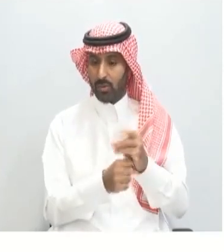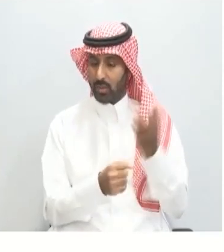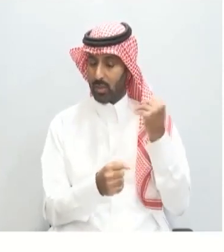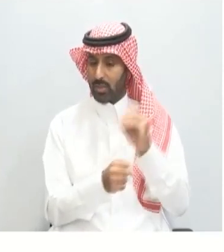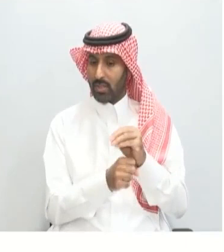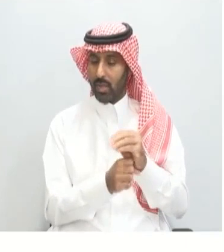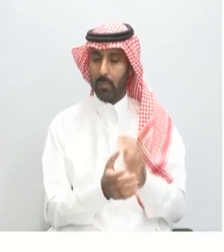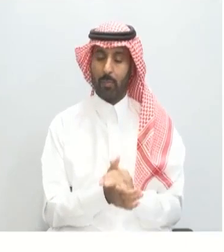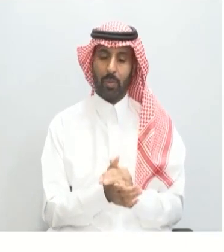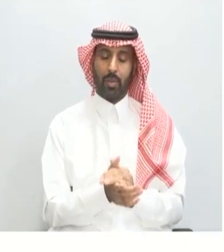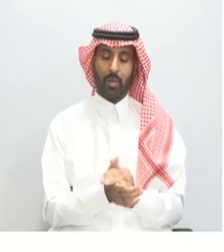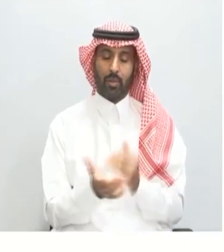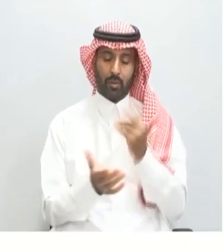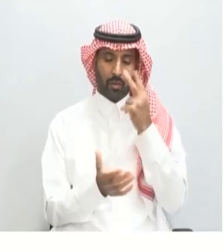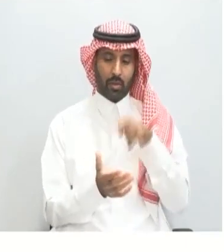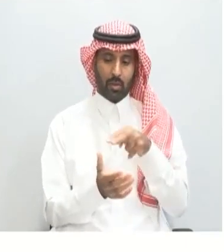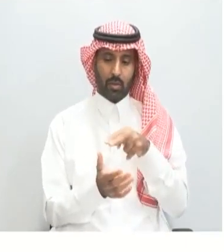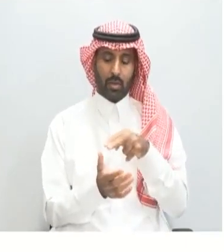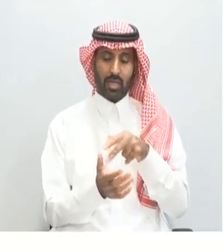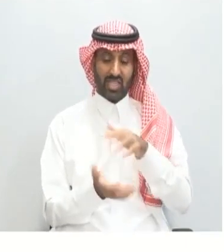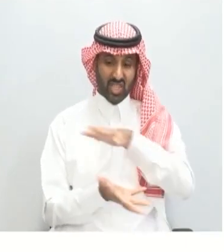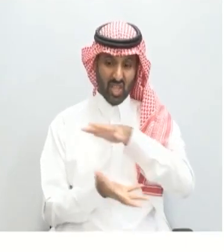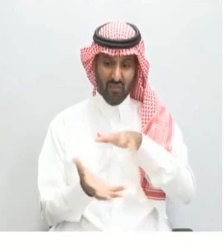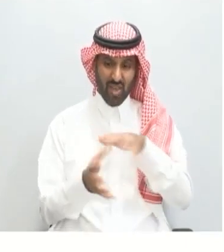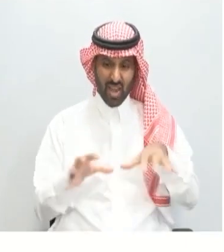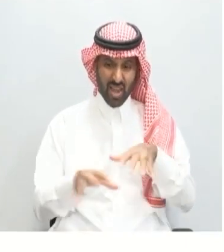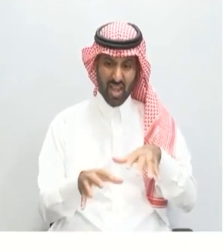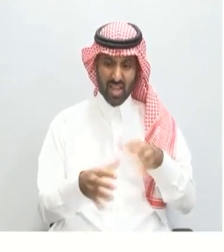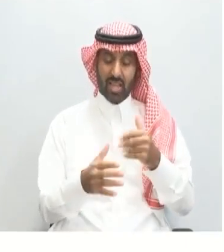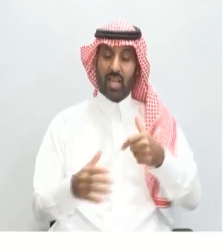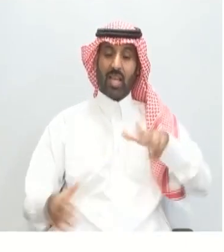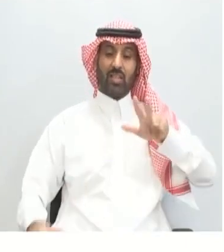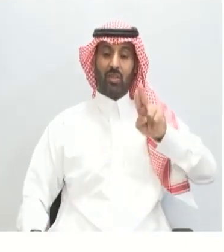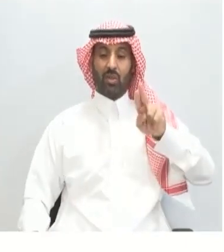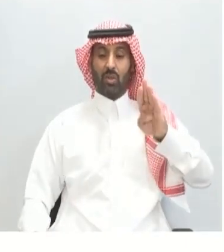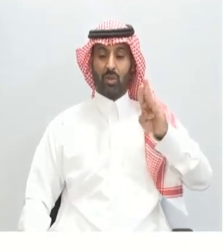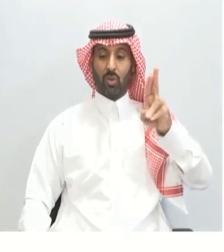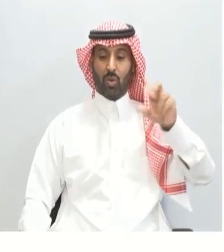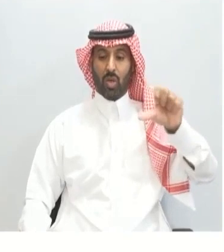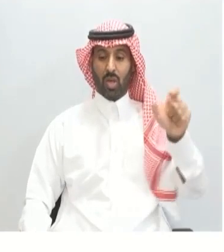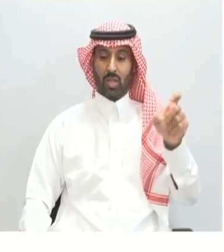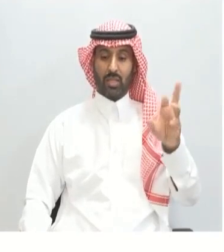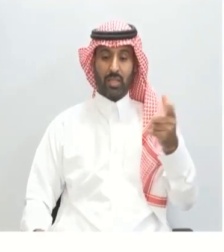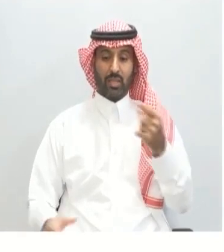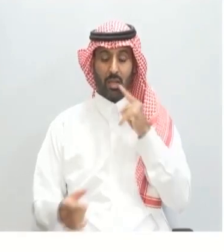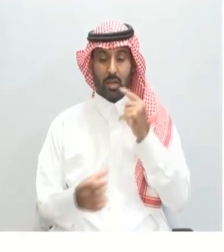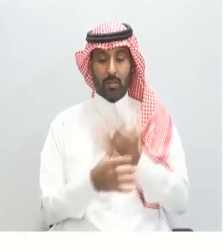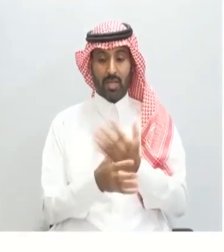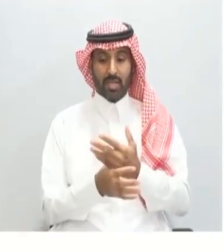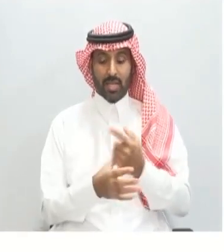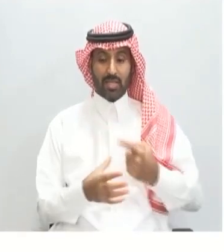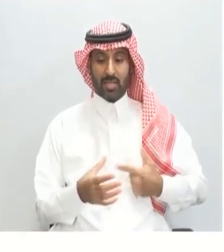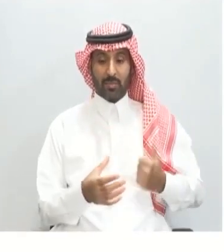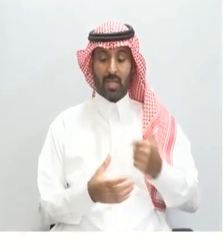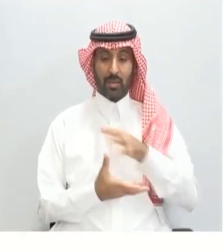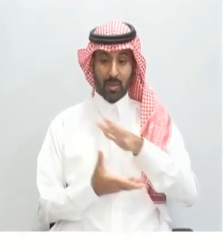في الدرس السابق من خلال نظريه الصفائح التكتونيه لماذا سميت